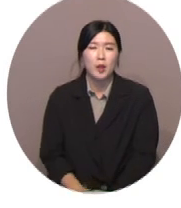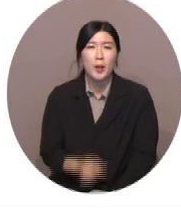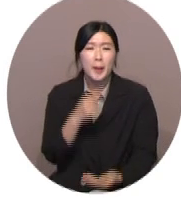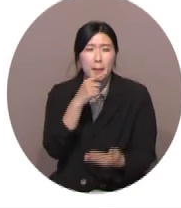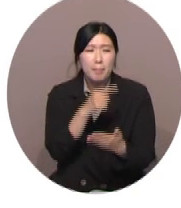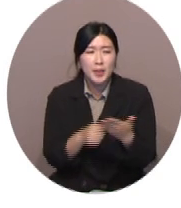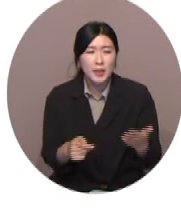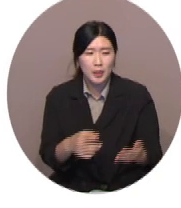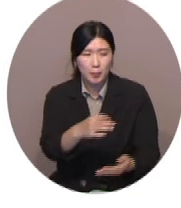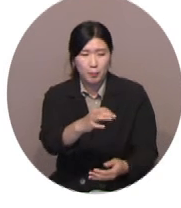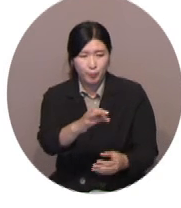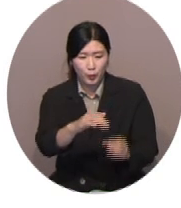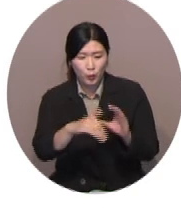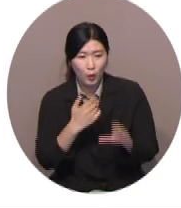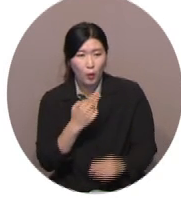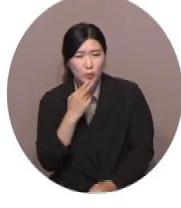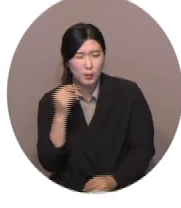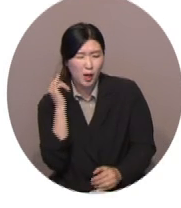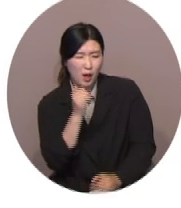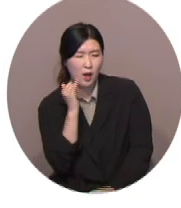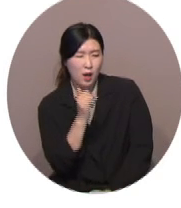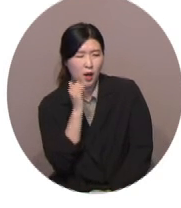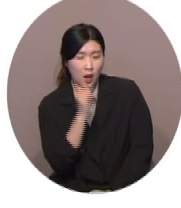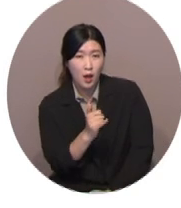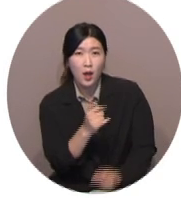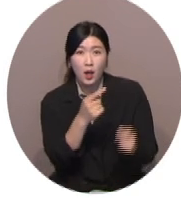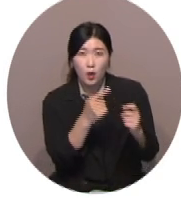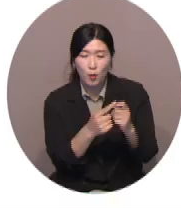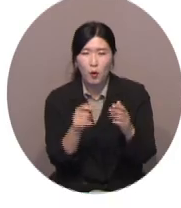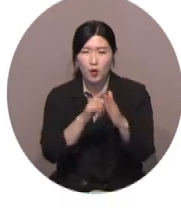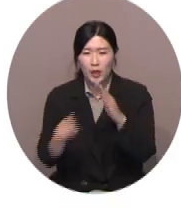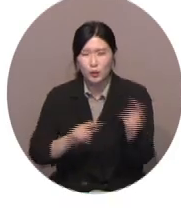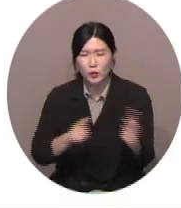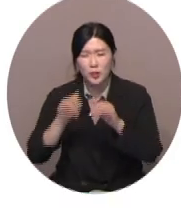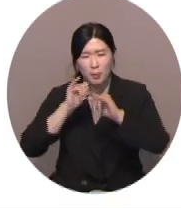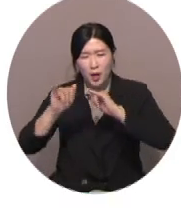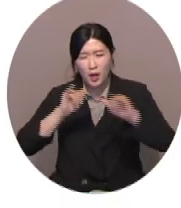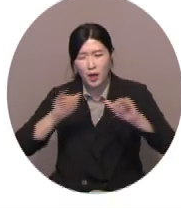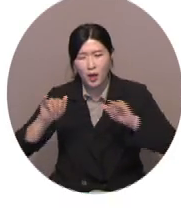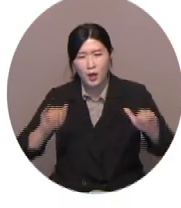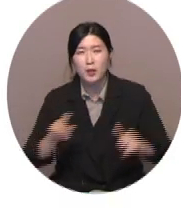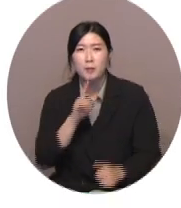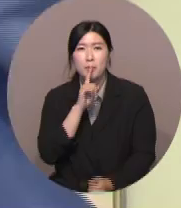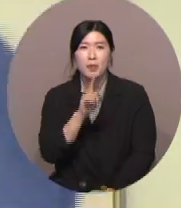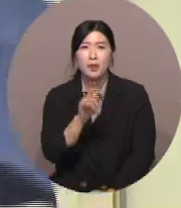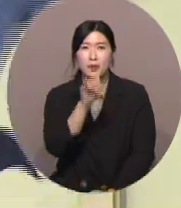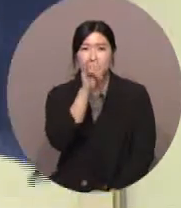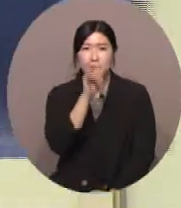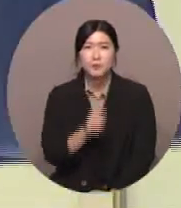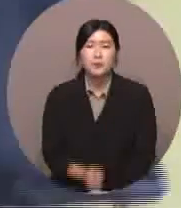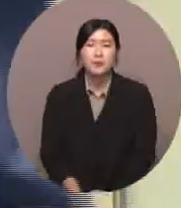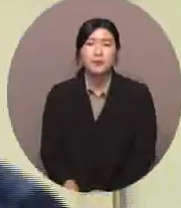때까지 의 전화나 문자로 채무자 본인은 물론 가족과 지인 등의 협박했던 것으로 알려졌습니다